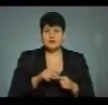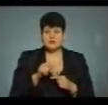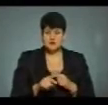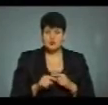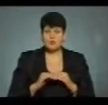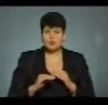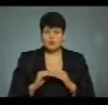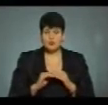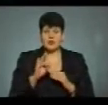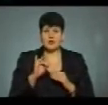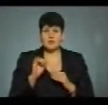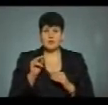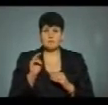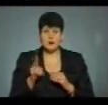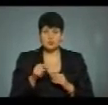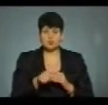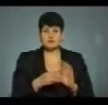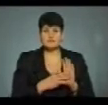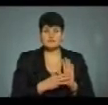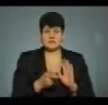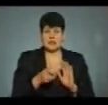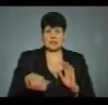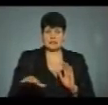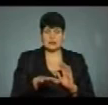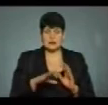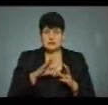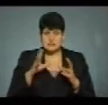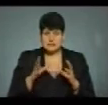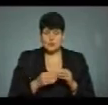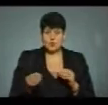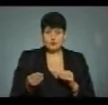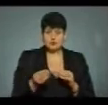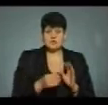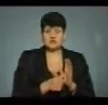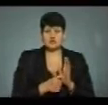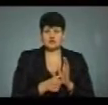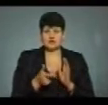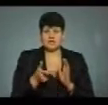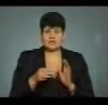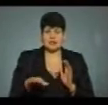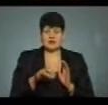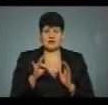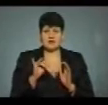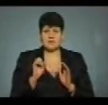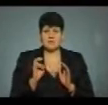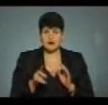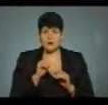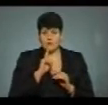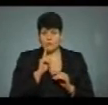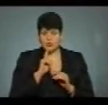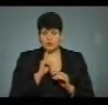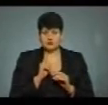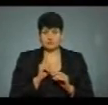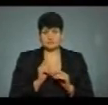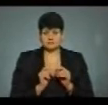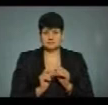ріпак. Тут 80 гектарів, розповідає Володимир Новосад. Загалом фермер посіяв понад 600 гектарів ріпаку. Каже, з них поки що зійшла тільки